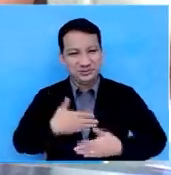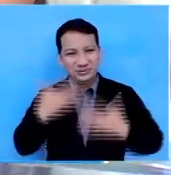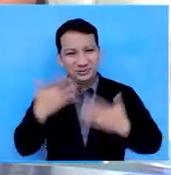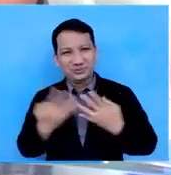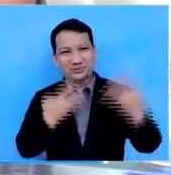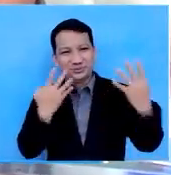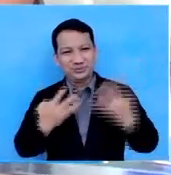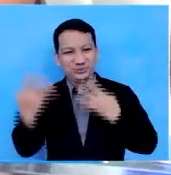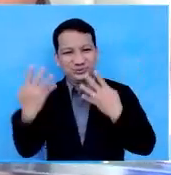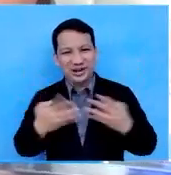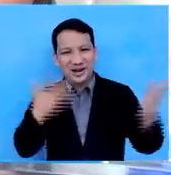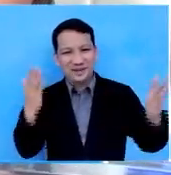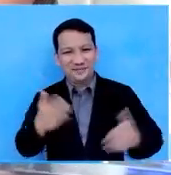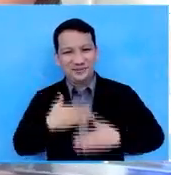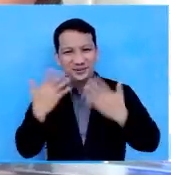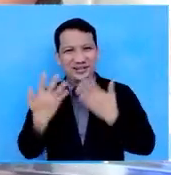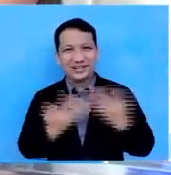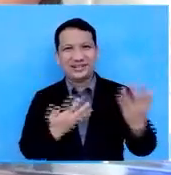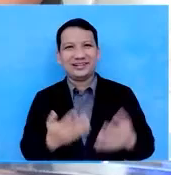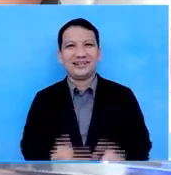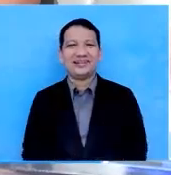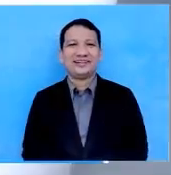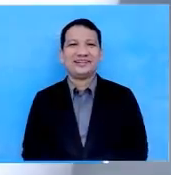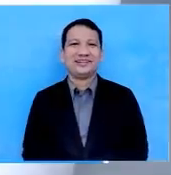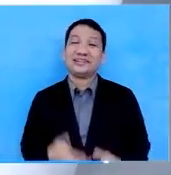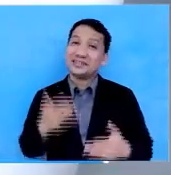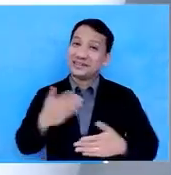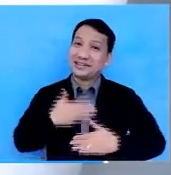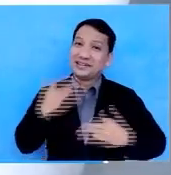Happy birthday to you. Thank you.